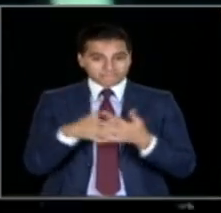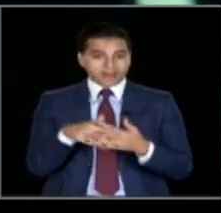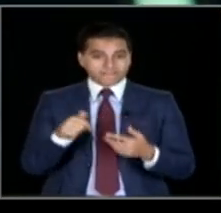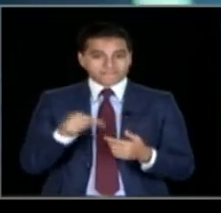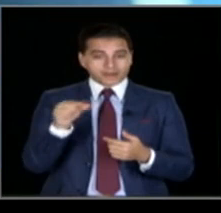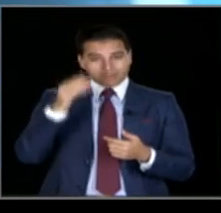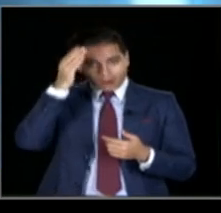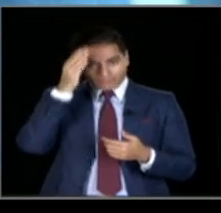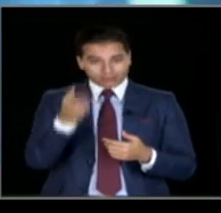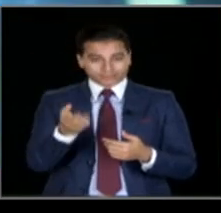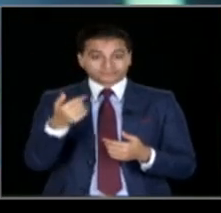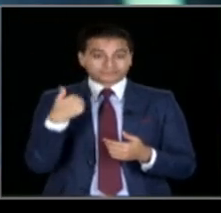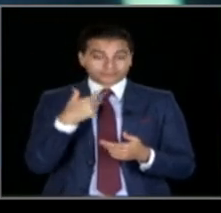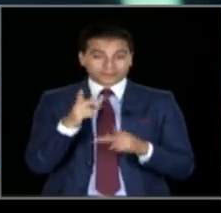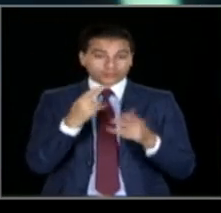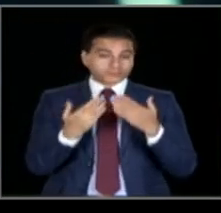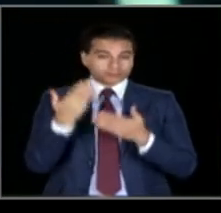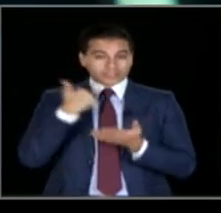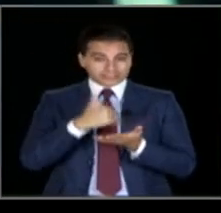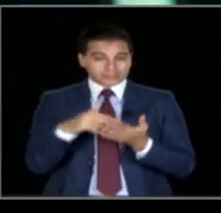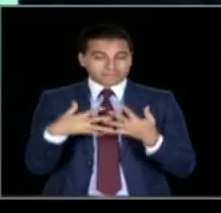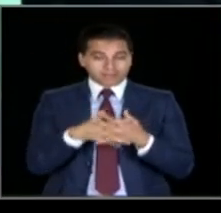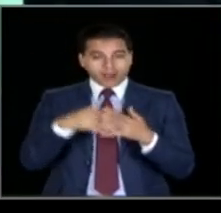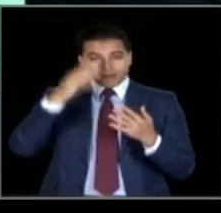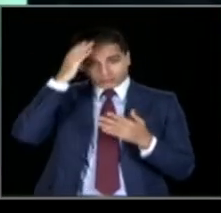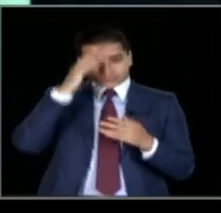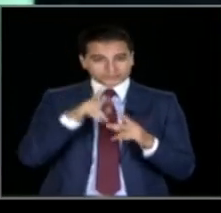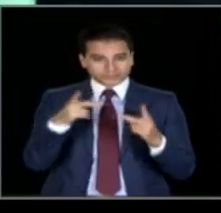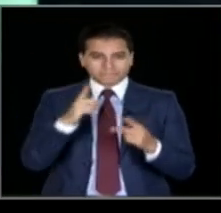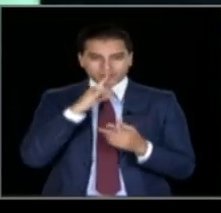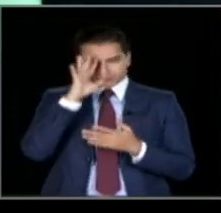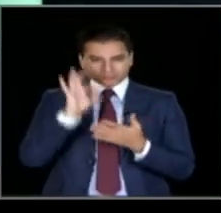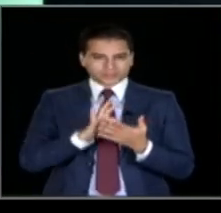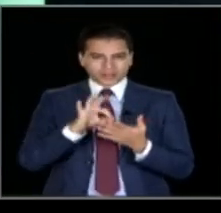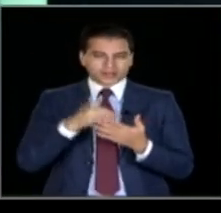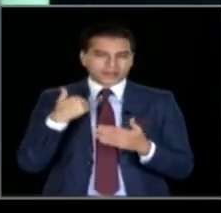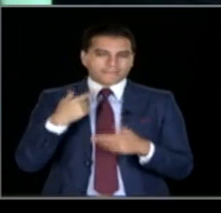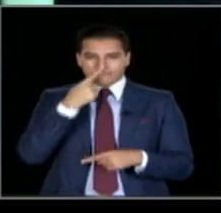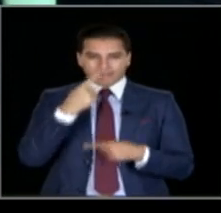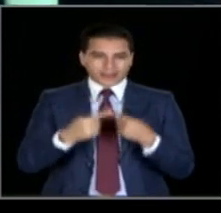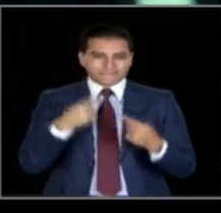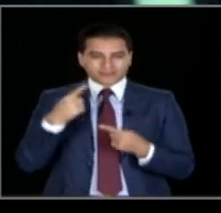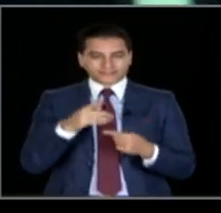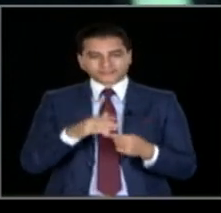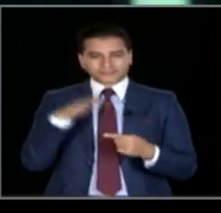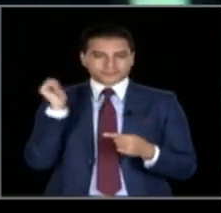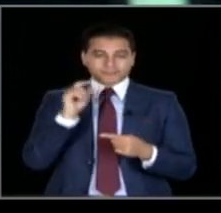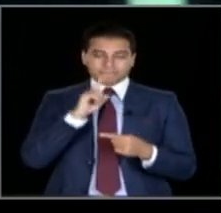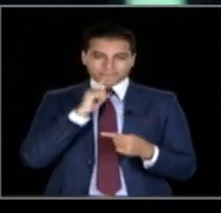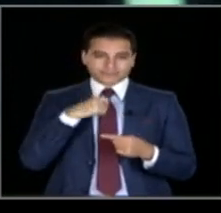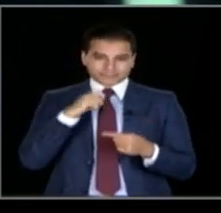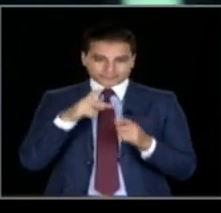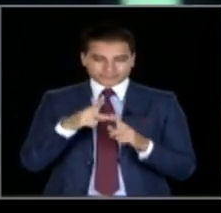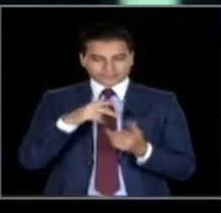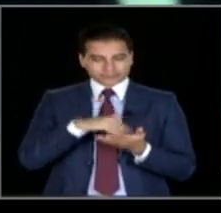العباقرة. انا قدمت في الموسم اللي فات في العباقرة قادرون باختلاف، لكن حصل لي ظروف صحية منعتني ان انا اكمل، واصريت ان شاء الله ان انا